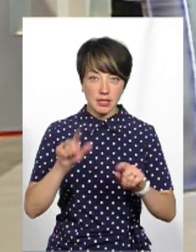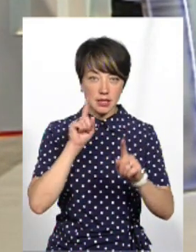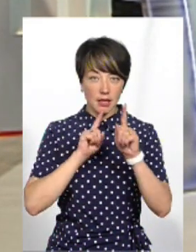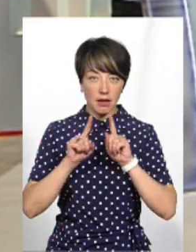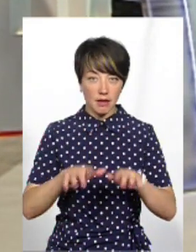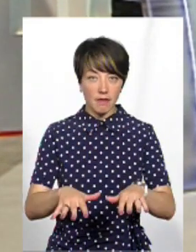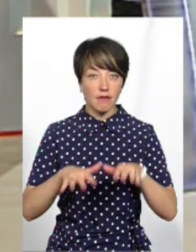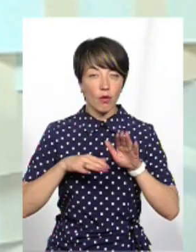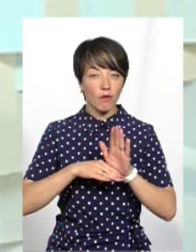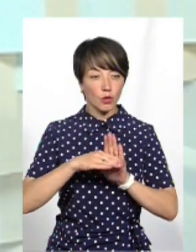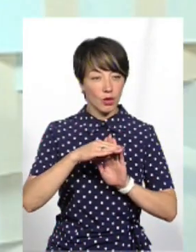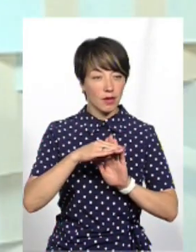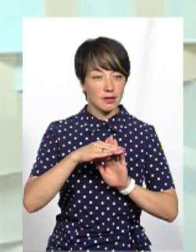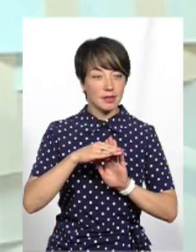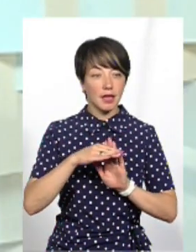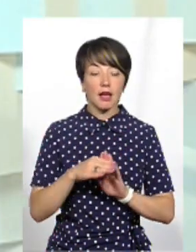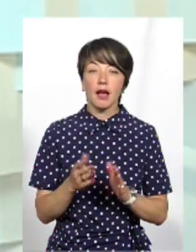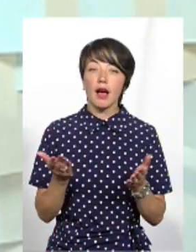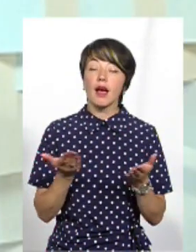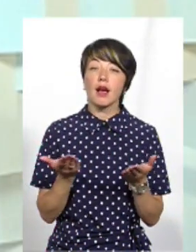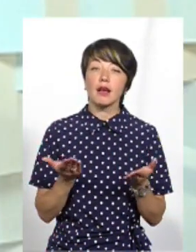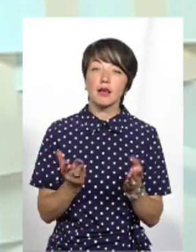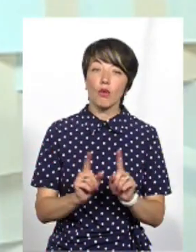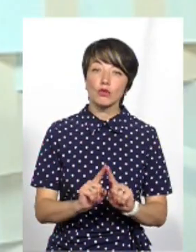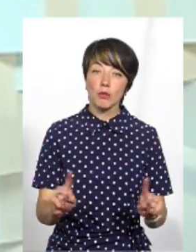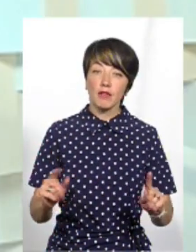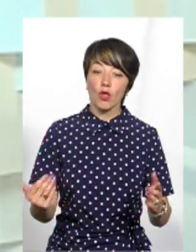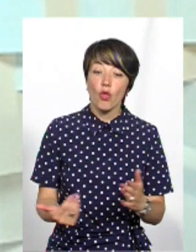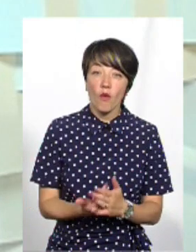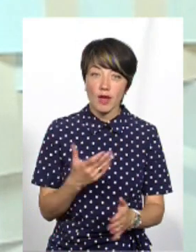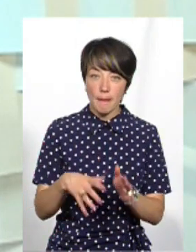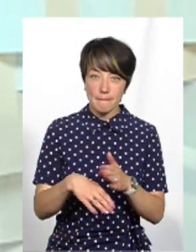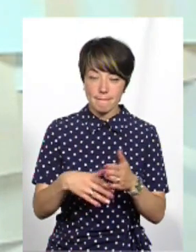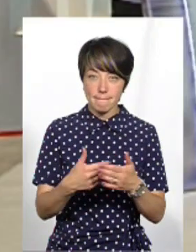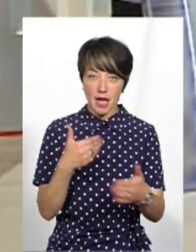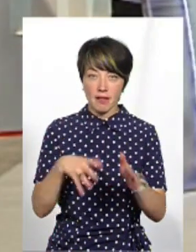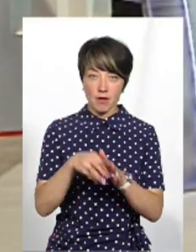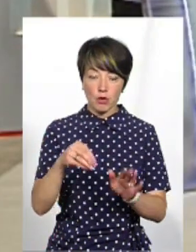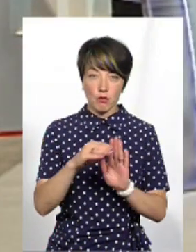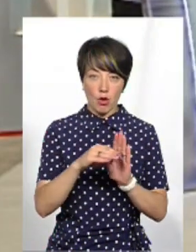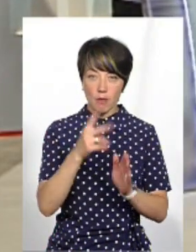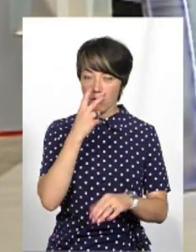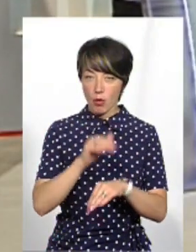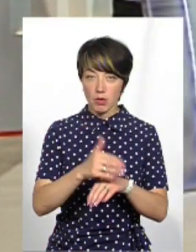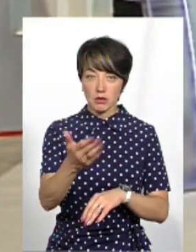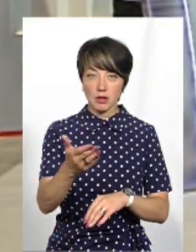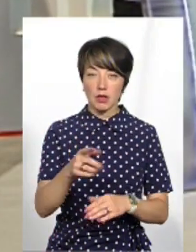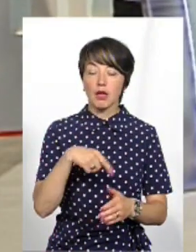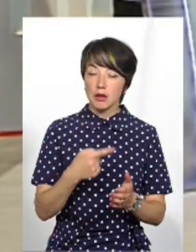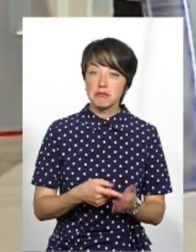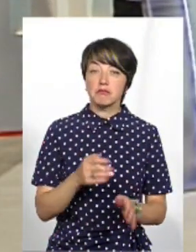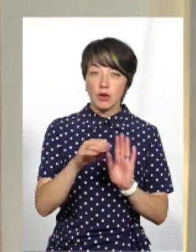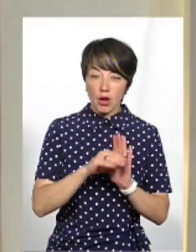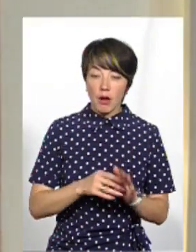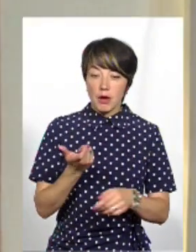засідання пленарні Верховної Ради. А які особливості в новій передвиборній програмі помітили, Олеже? Ну, нова програма більш